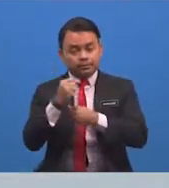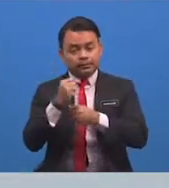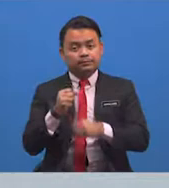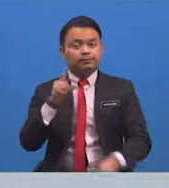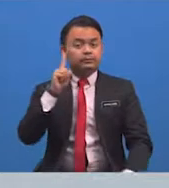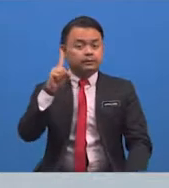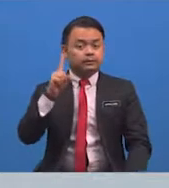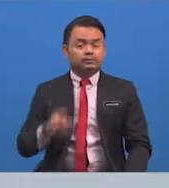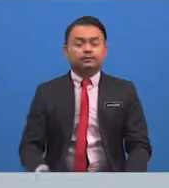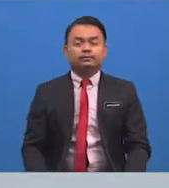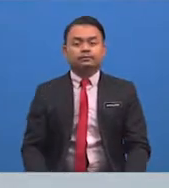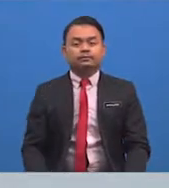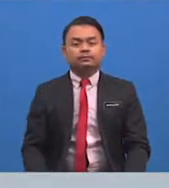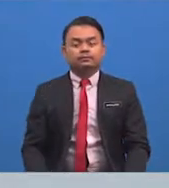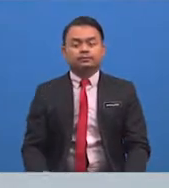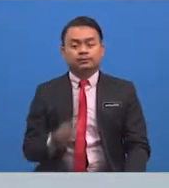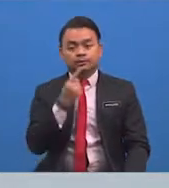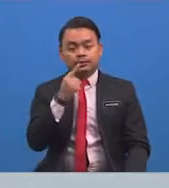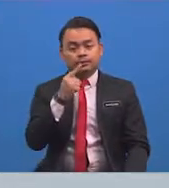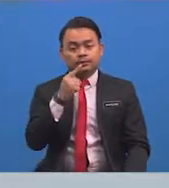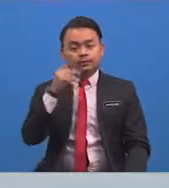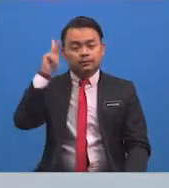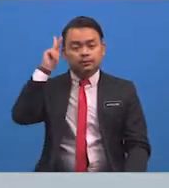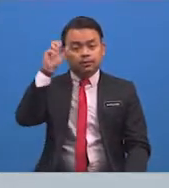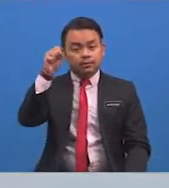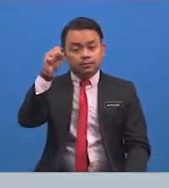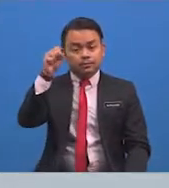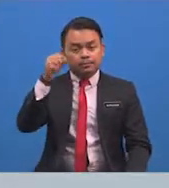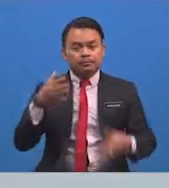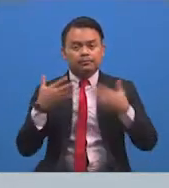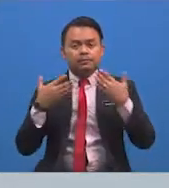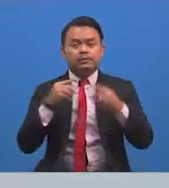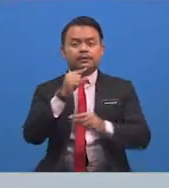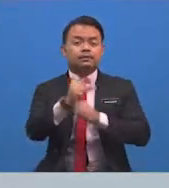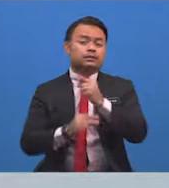pertama, menyatakan konsep pemanasan global.